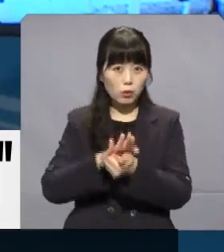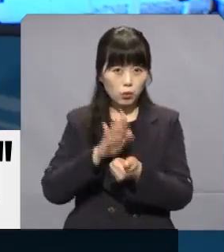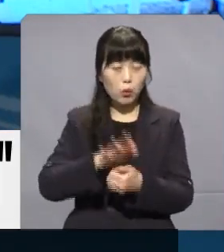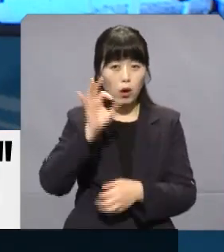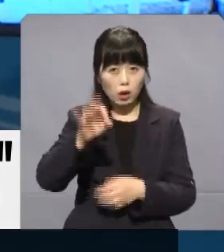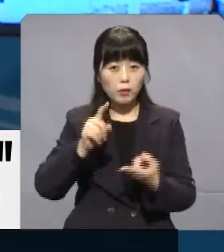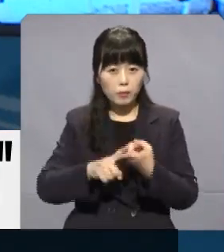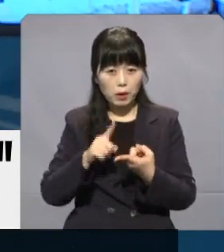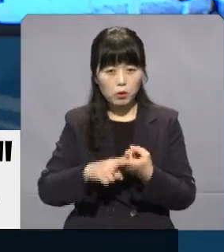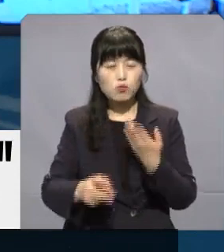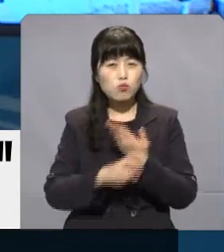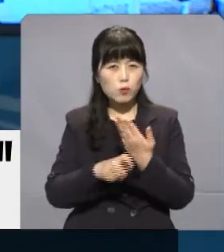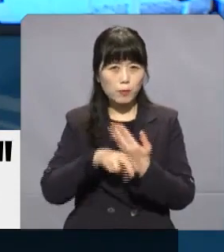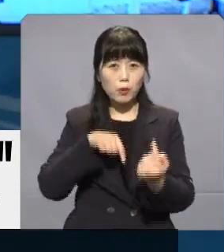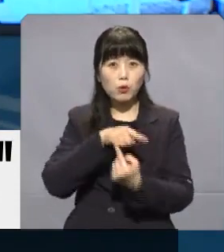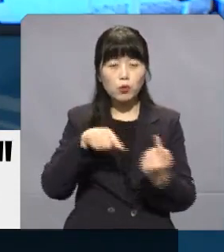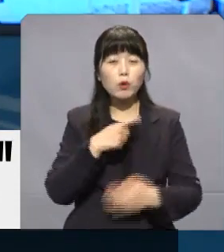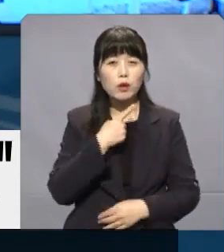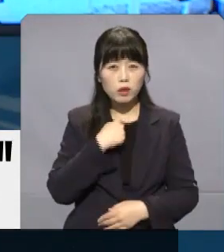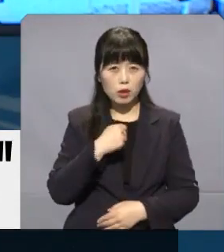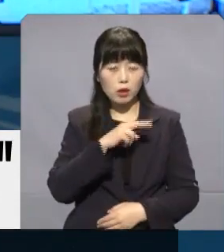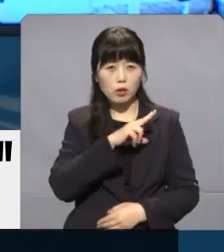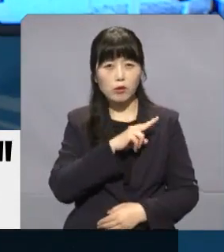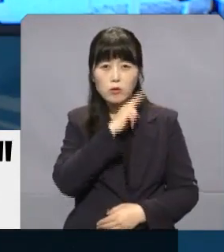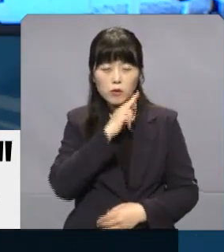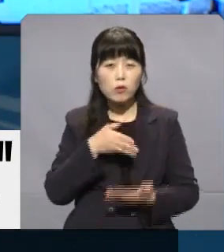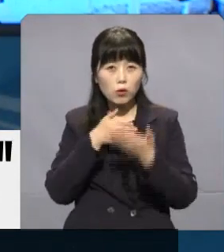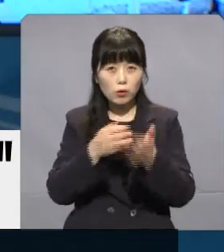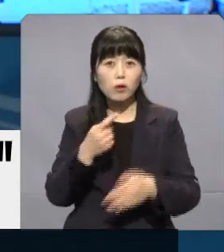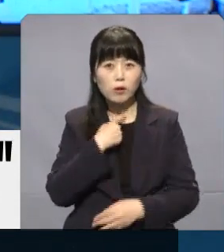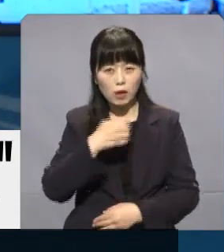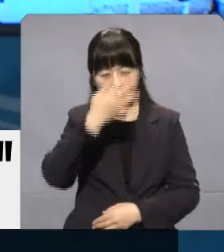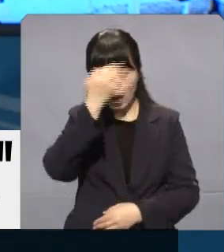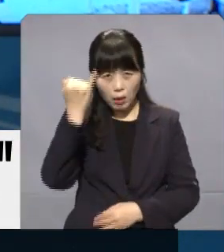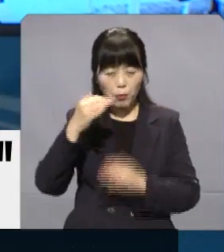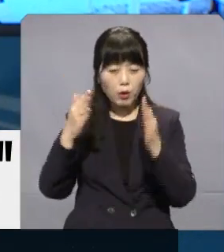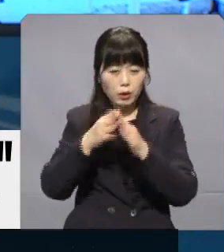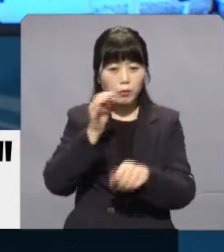후원금을 불법으로 유용했다고 하는 의혹이 제기된 거 아니겠습니까 자